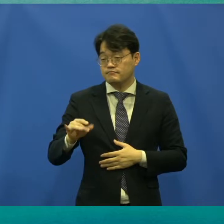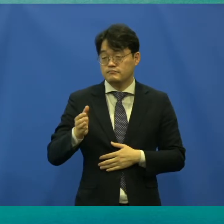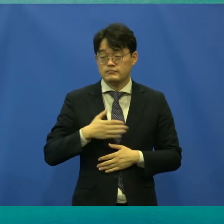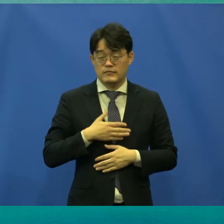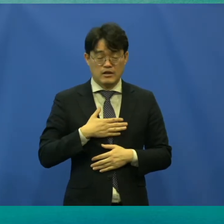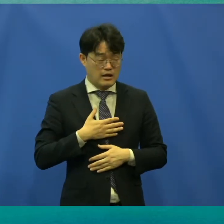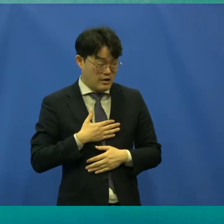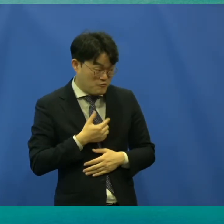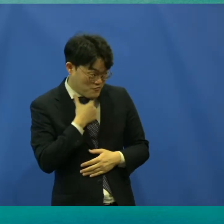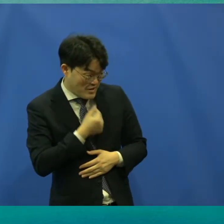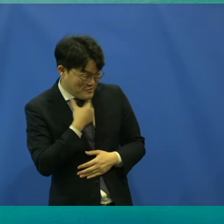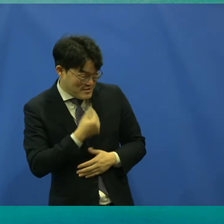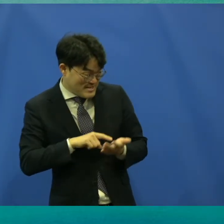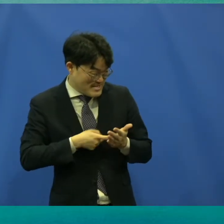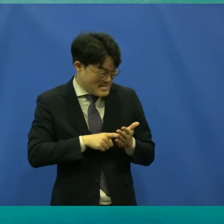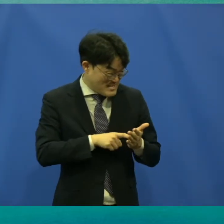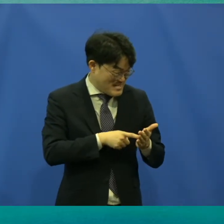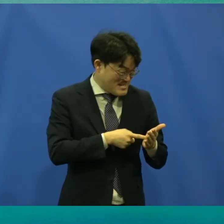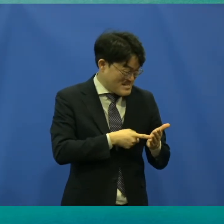아닌가?